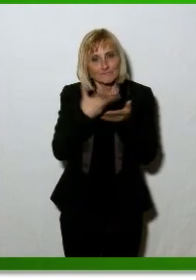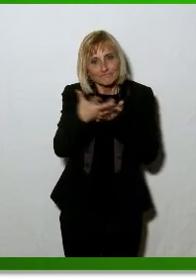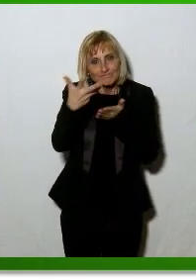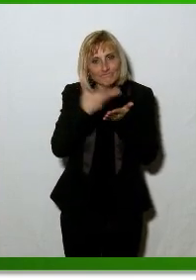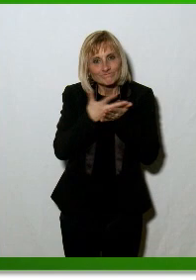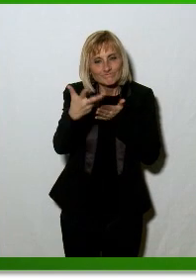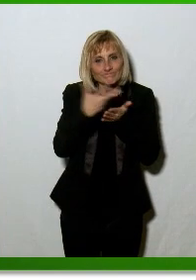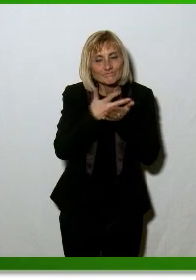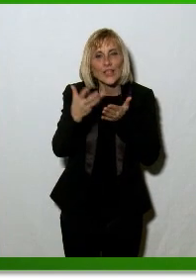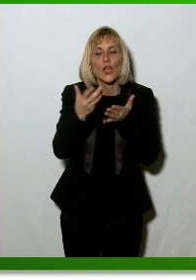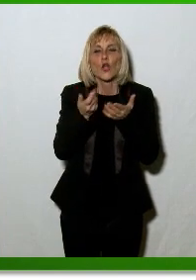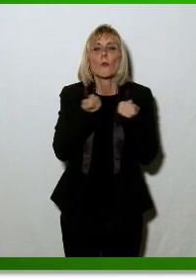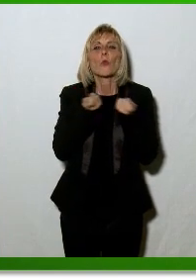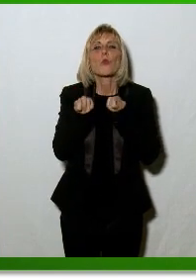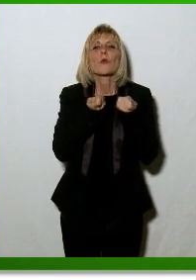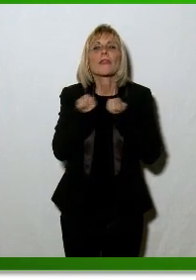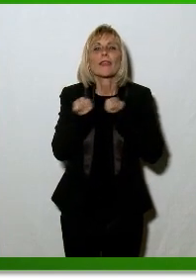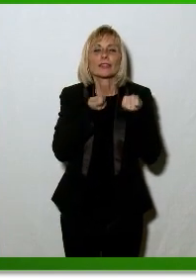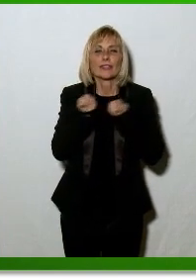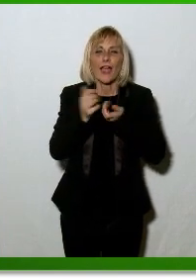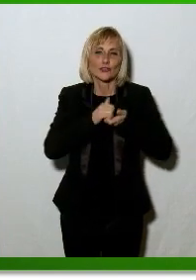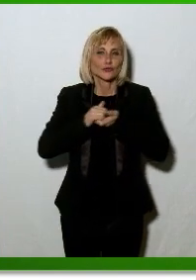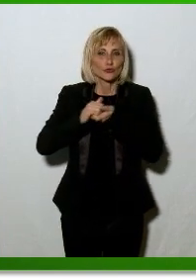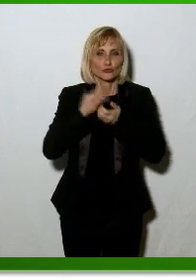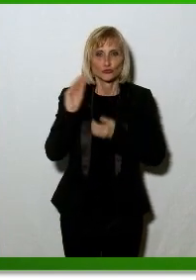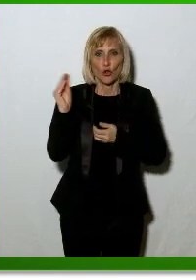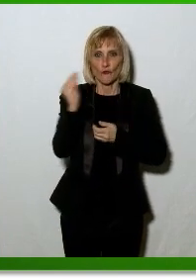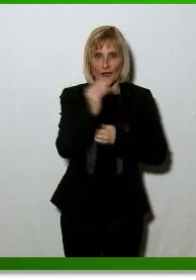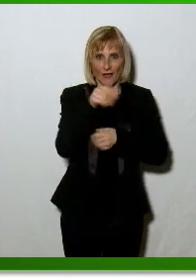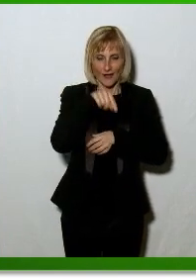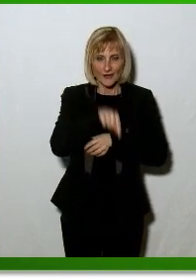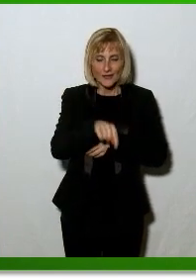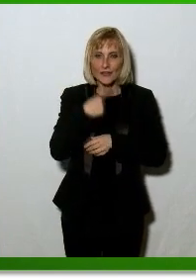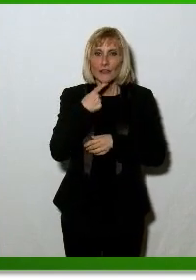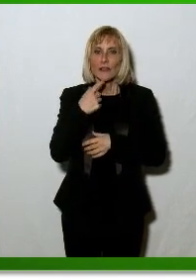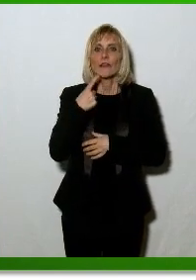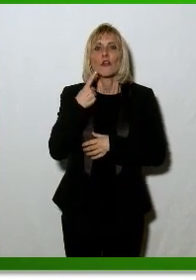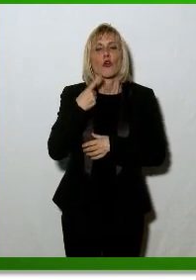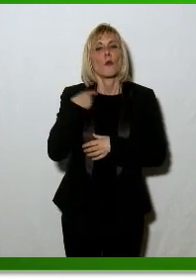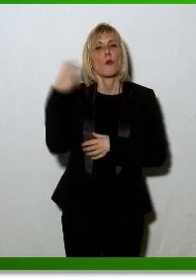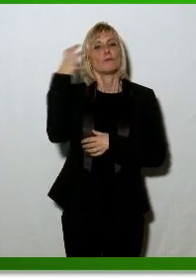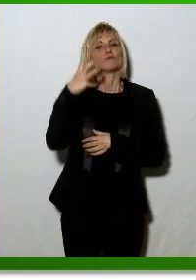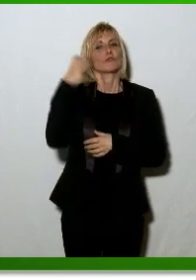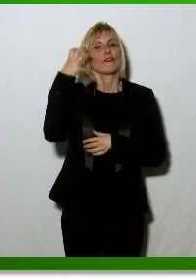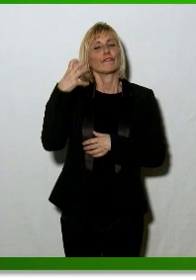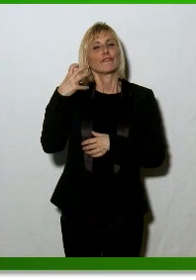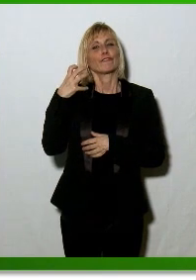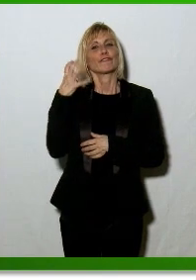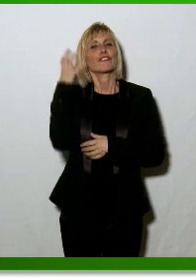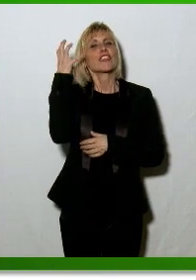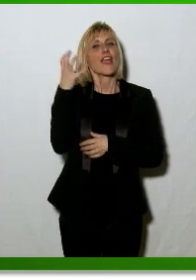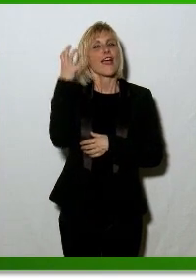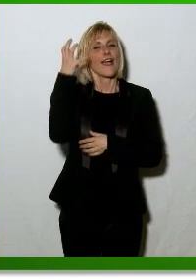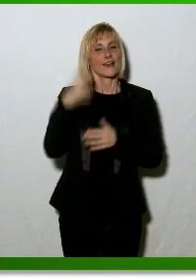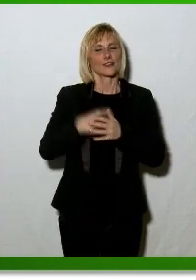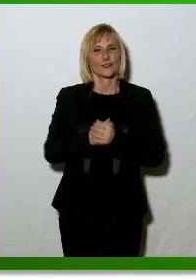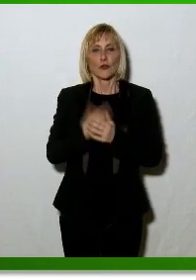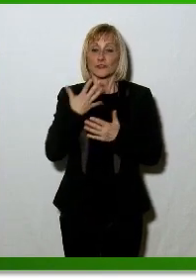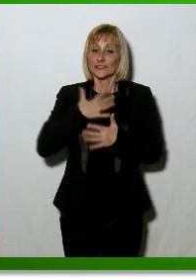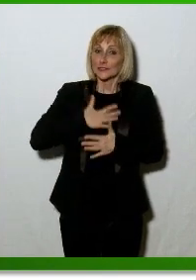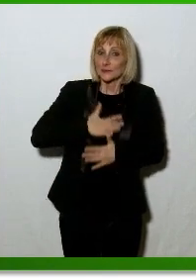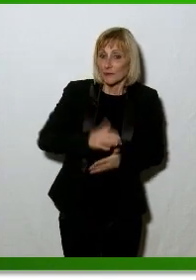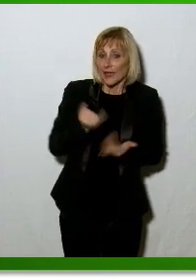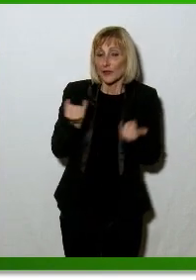alla guida dell'associazione giovanile di cui sono così fiero e spero di aver dato un piccolo contributo che